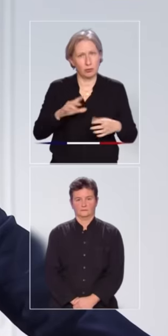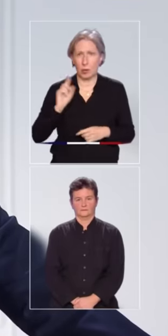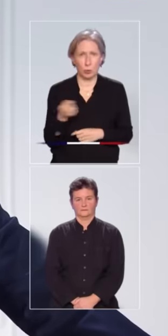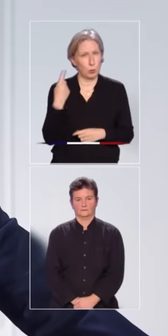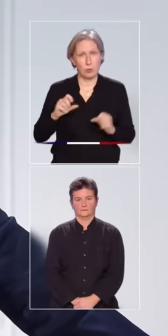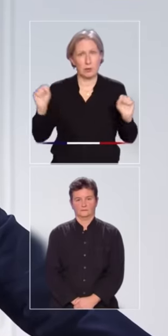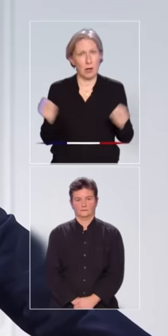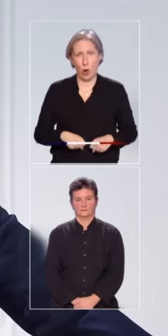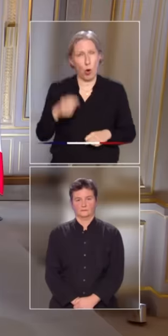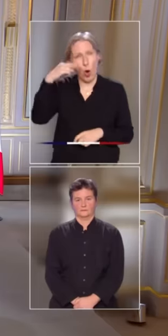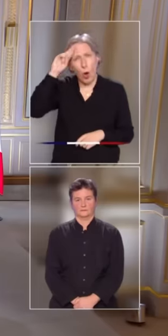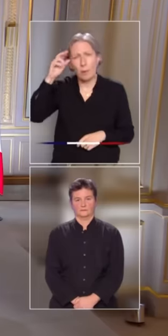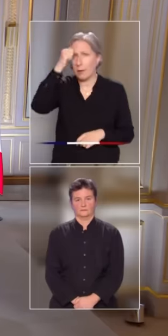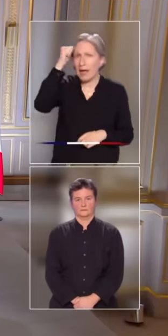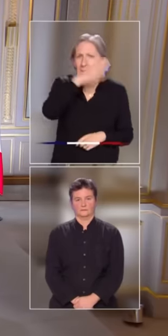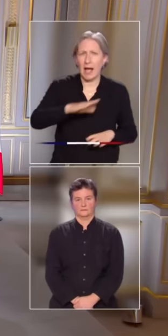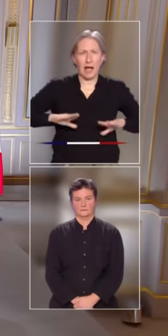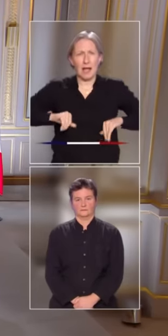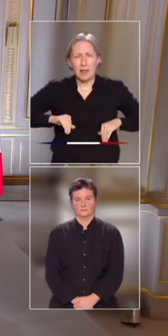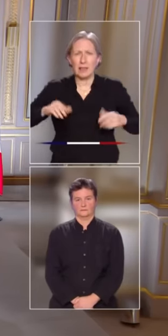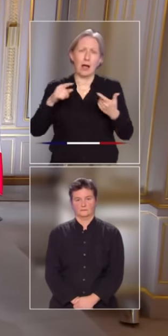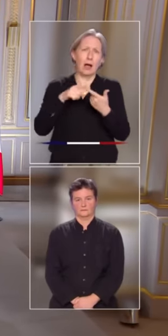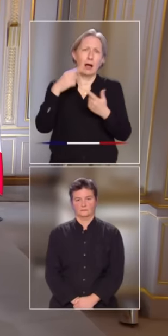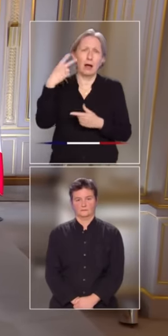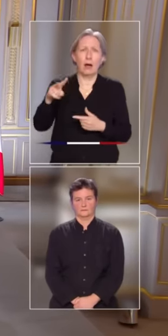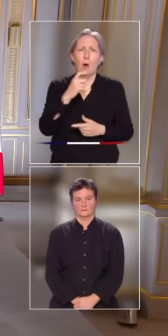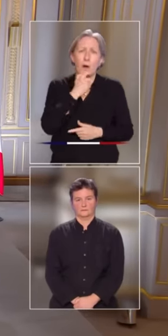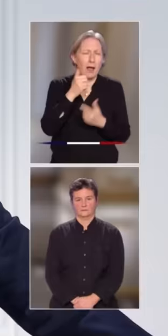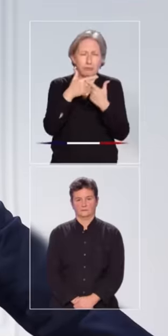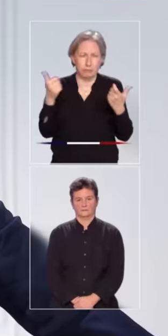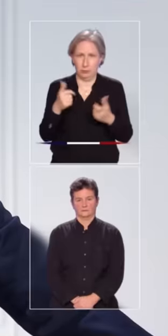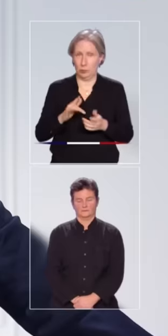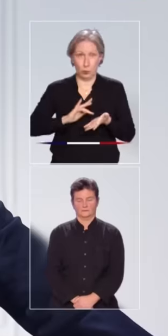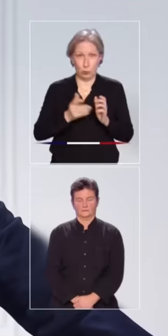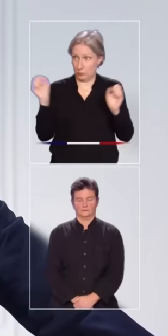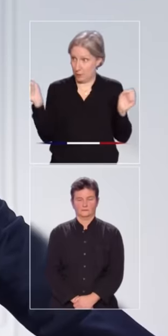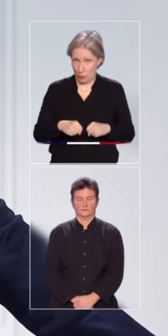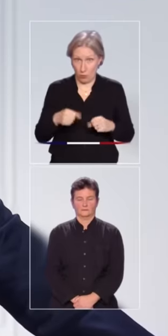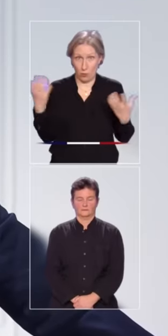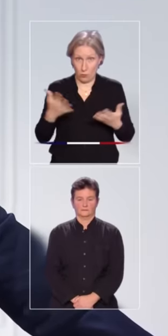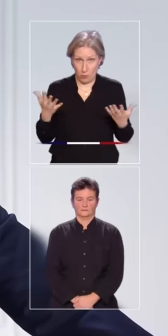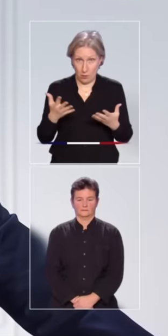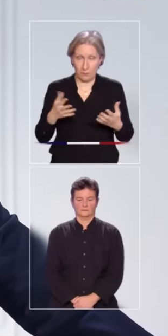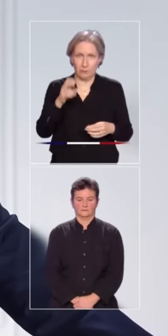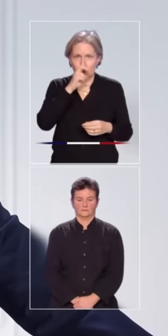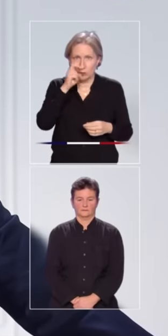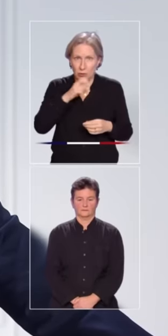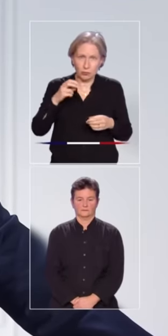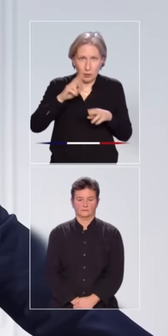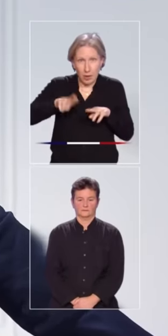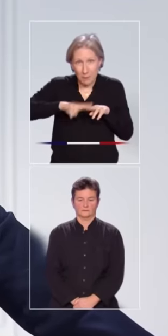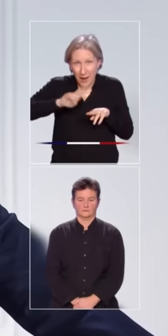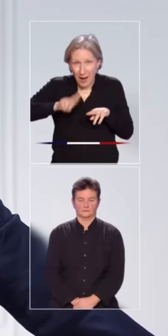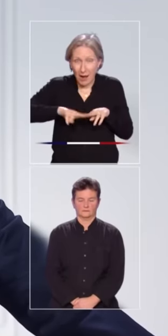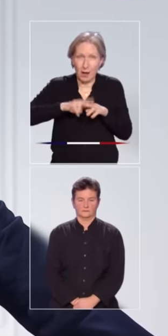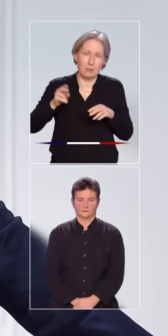table, européens, américains, canadiens, britanniques, pour dire on va ensemble faire du déminage, produire et réparer